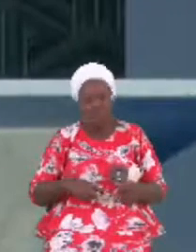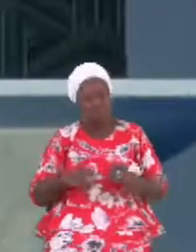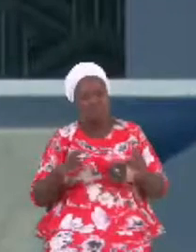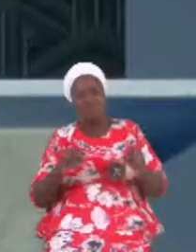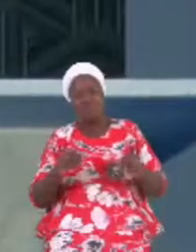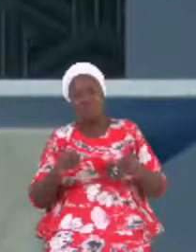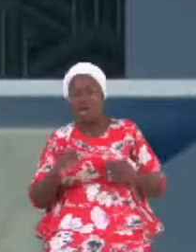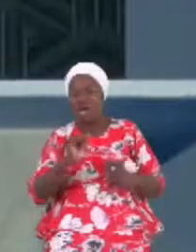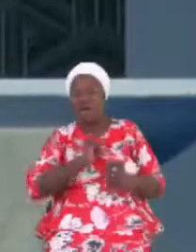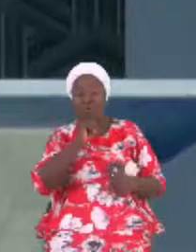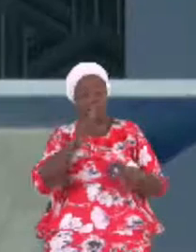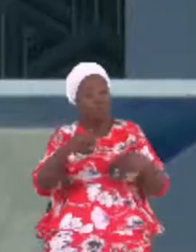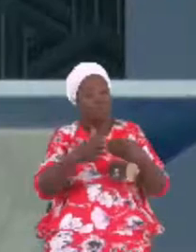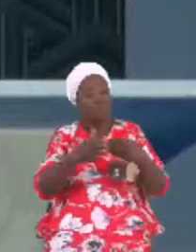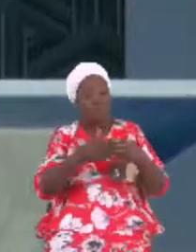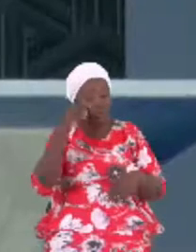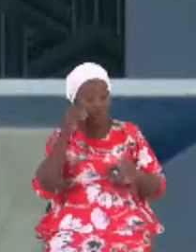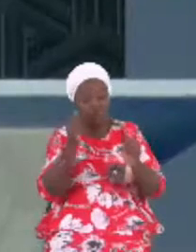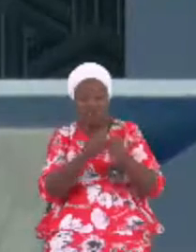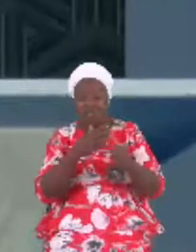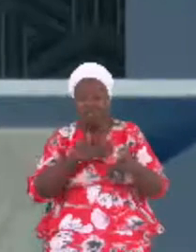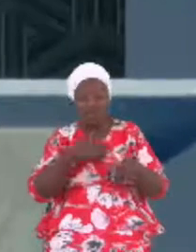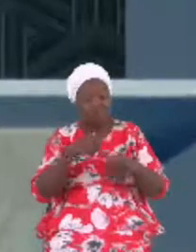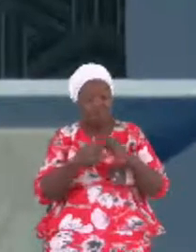Si tu ne me guéris pas,